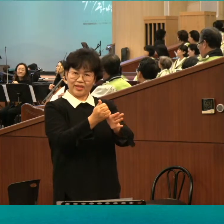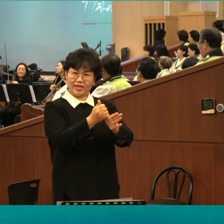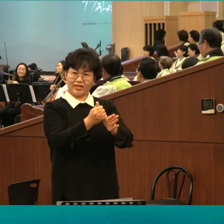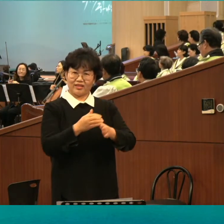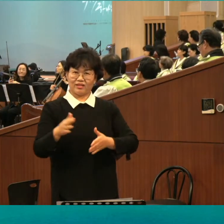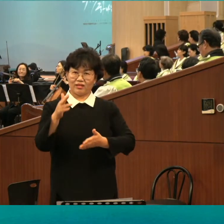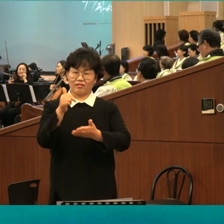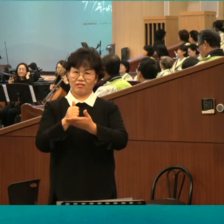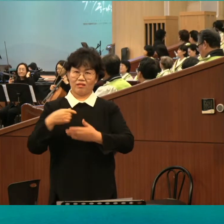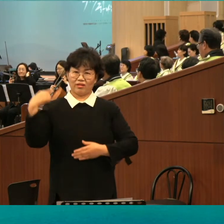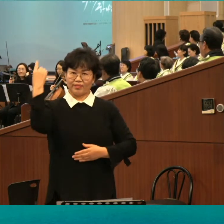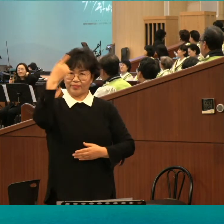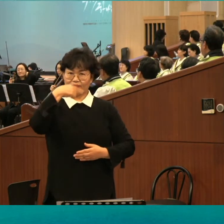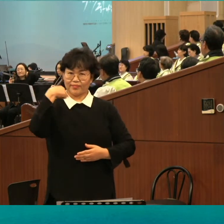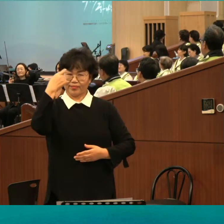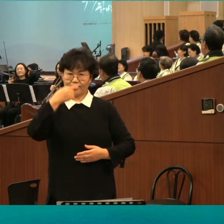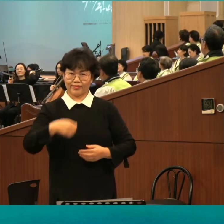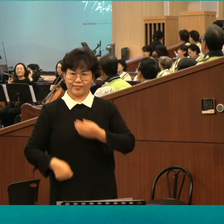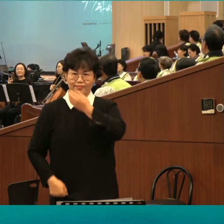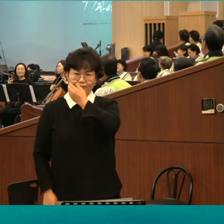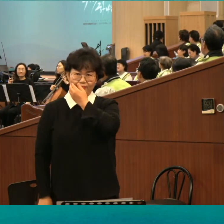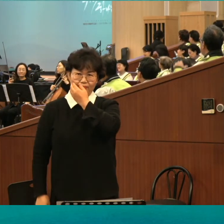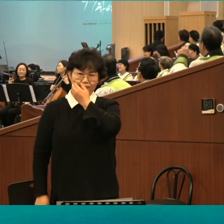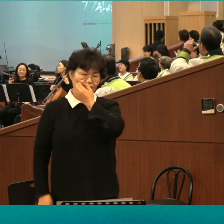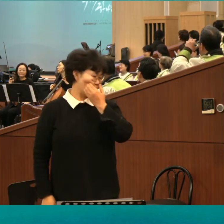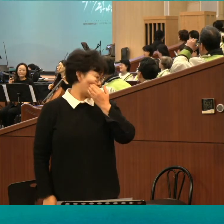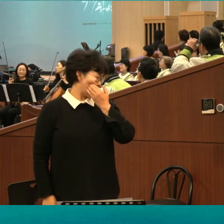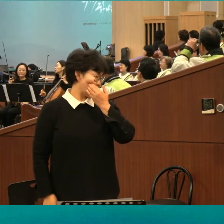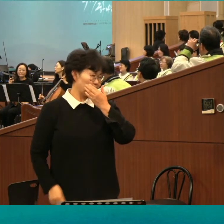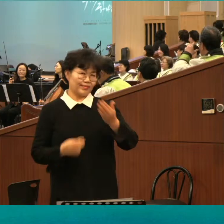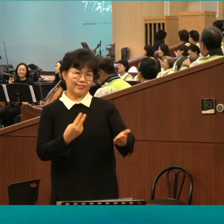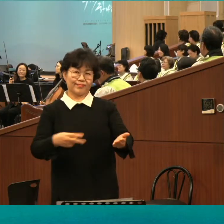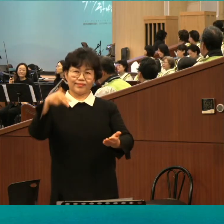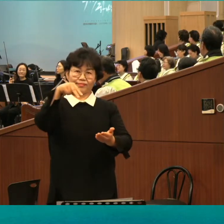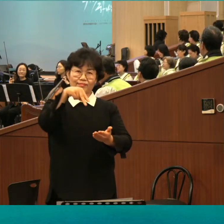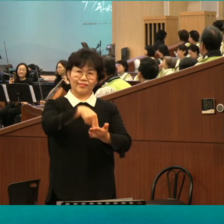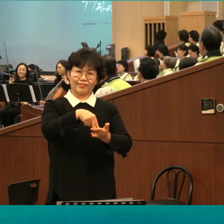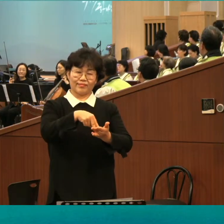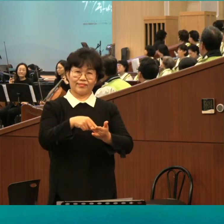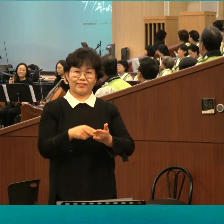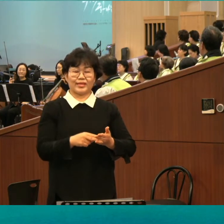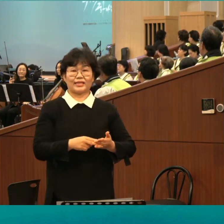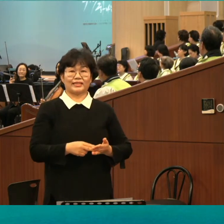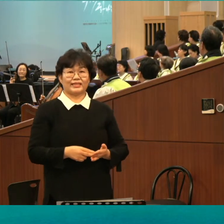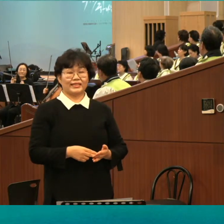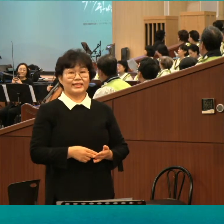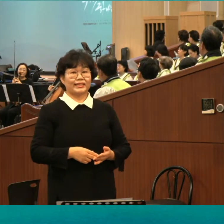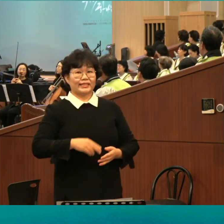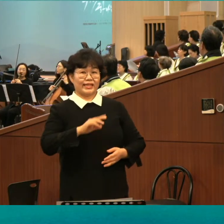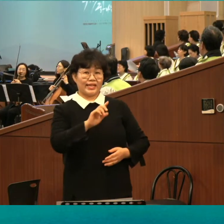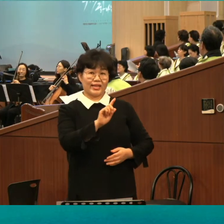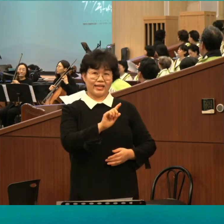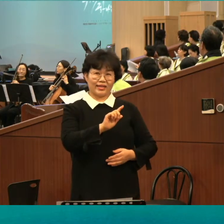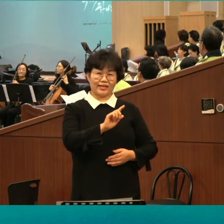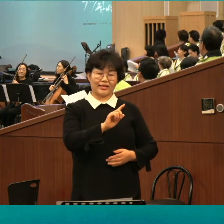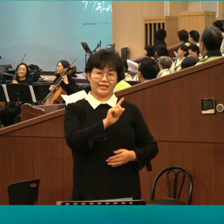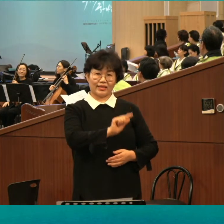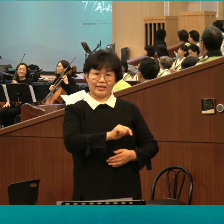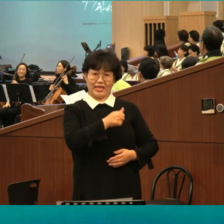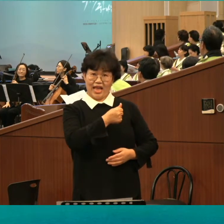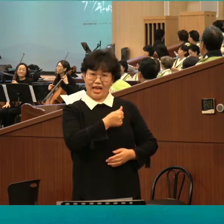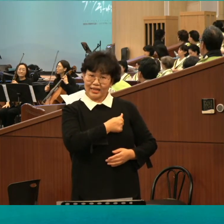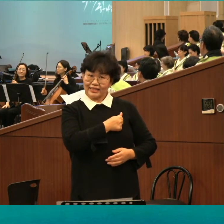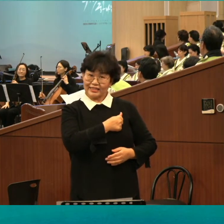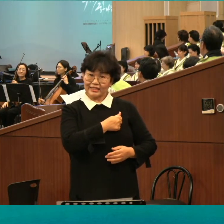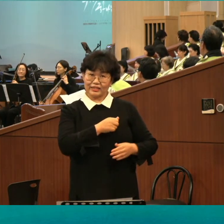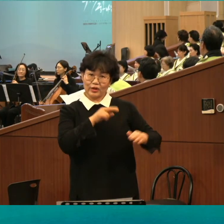요나가 여호와의 얼굴을 피하려고 일어나 다시스로 도망하려 하여